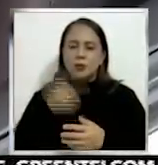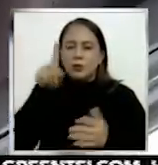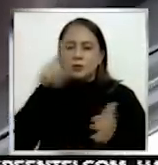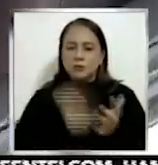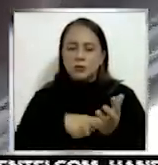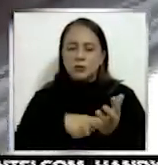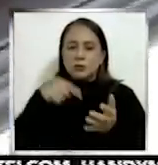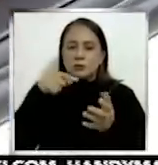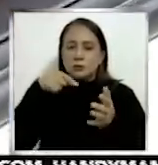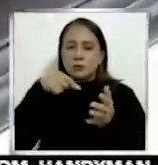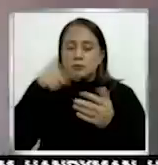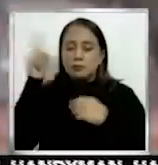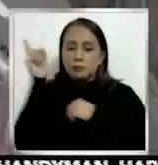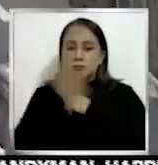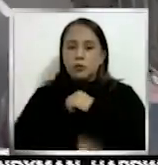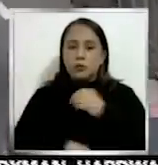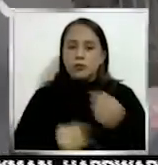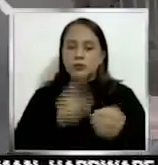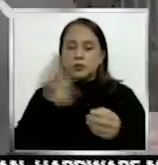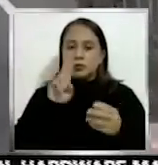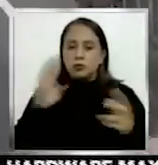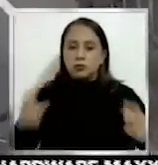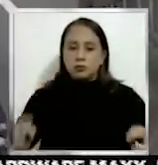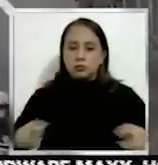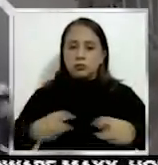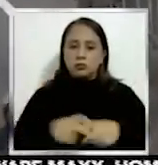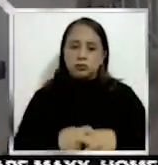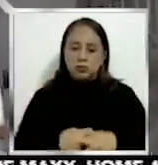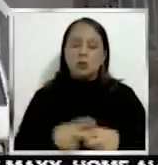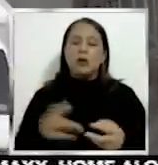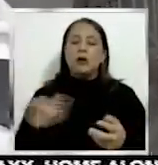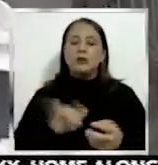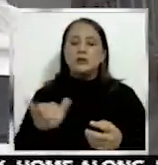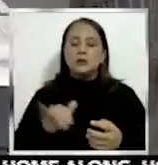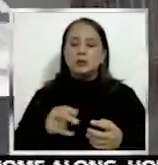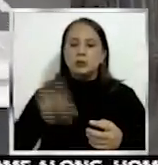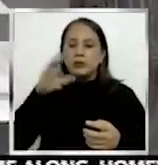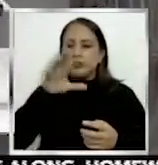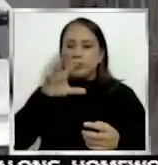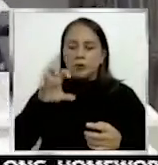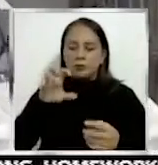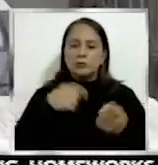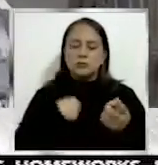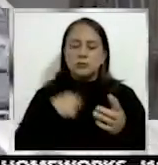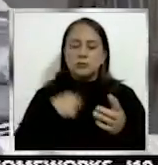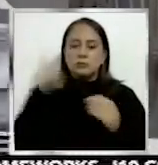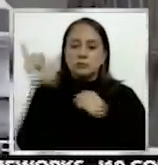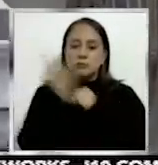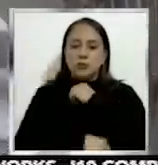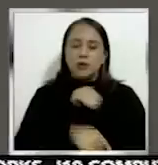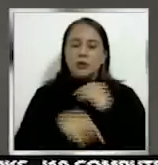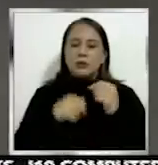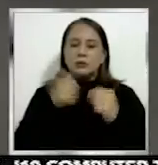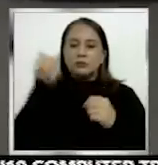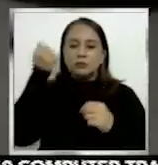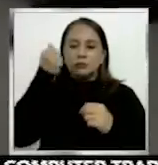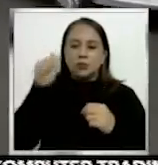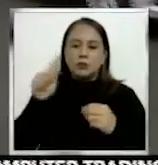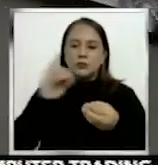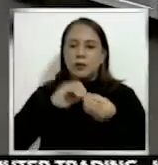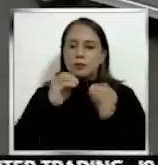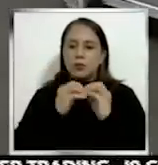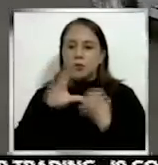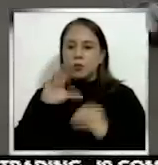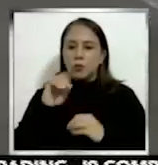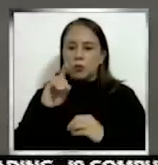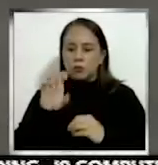hindi paggamit ng seatbelt, habang aakyat sa 500 pesos ang multa sa paglabag sa number coding. Liliit naman